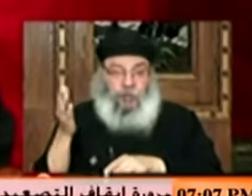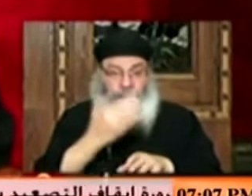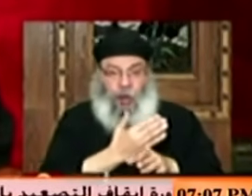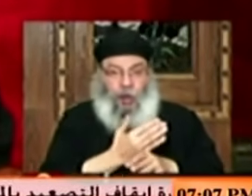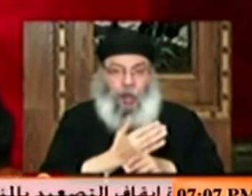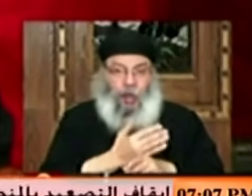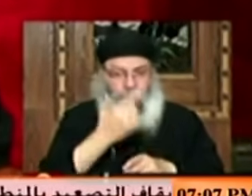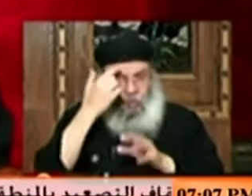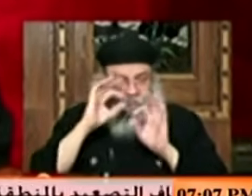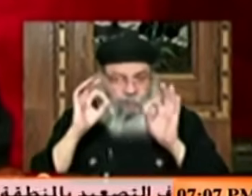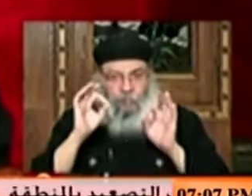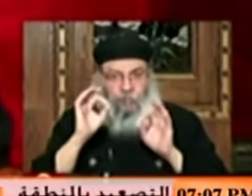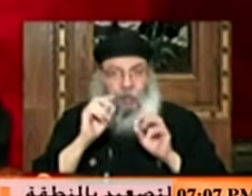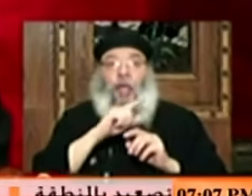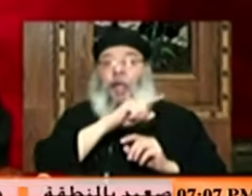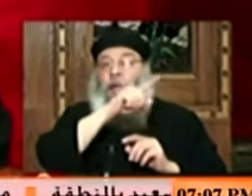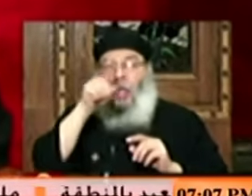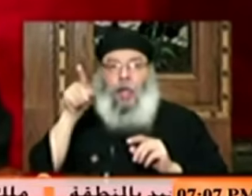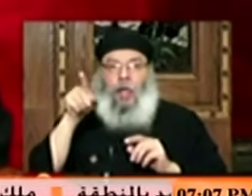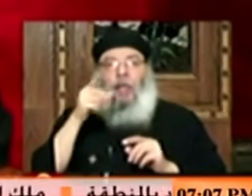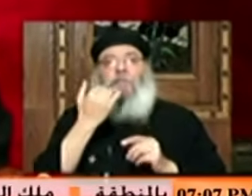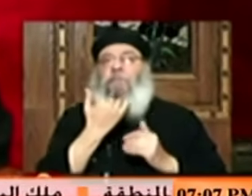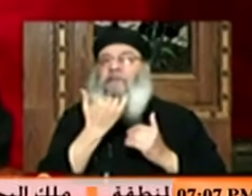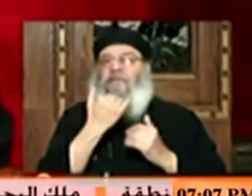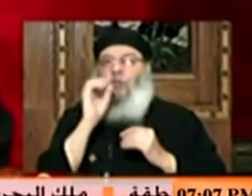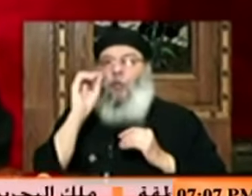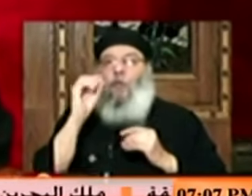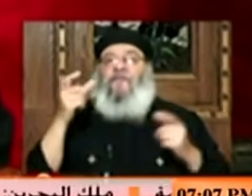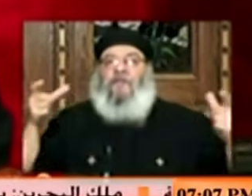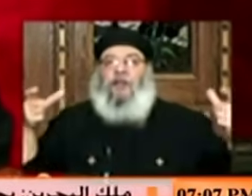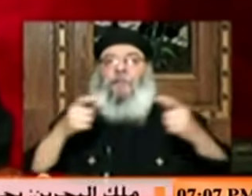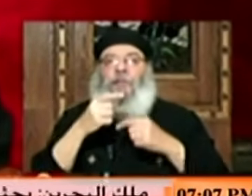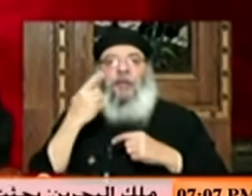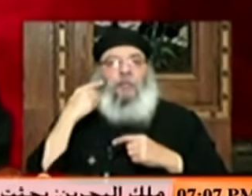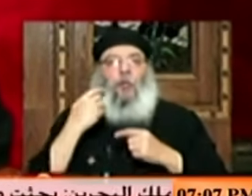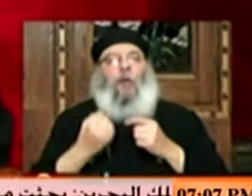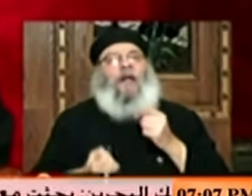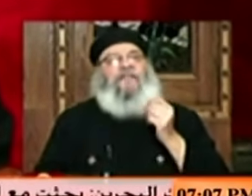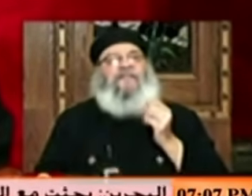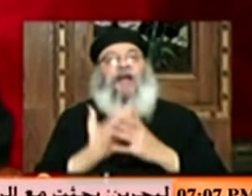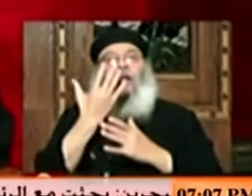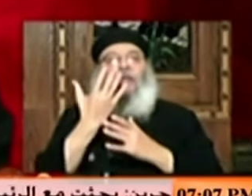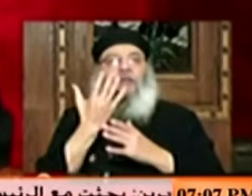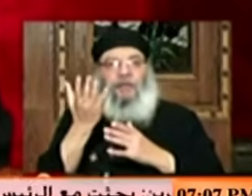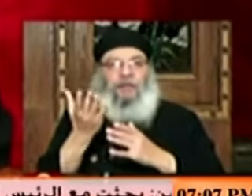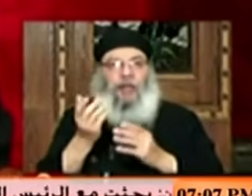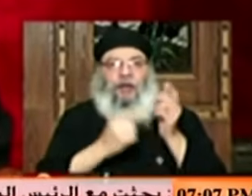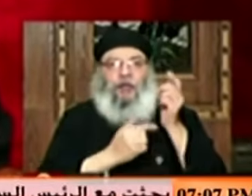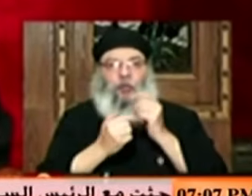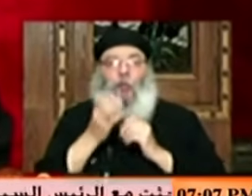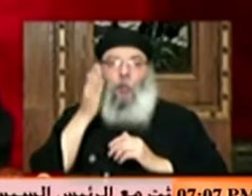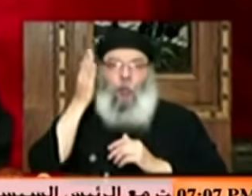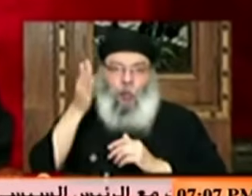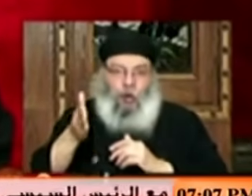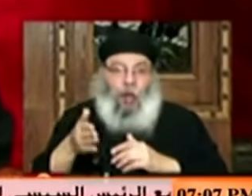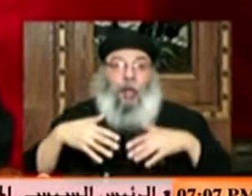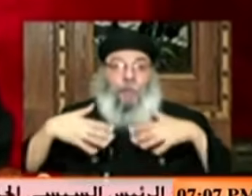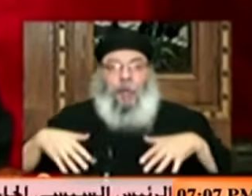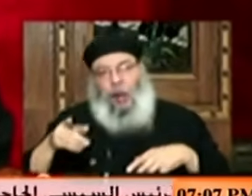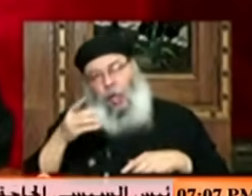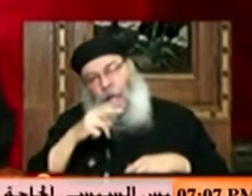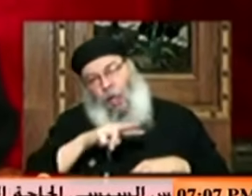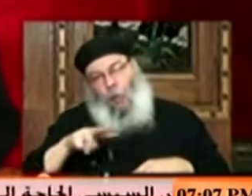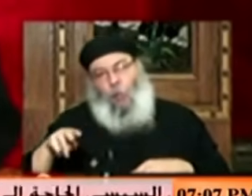في في الجمع او المجامع يوم السبت هو ظهر في وسطهم وابتدى يروح سواء للمخلع